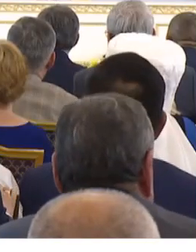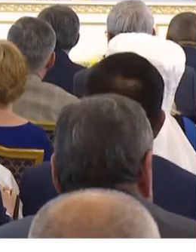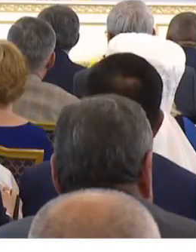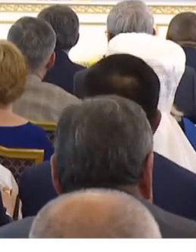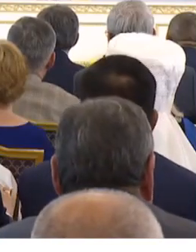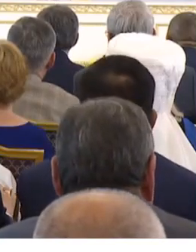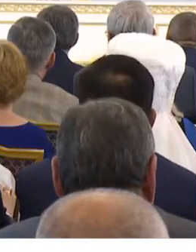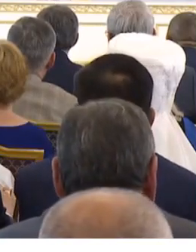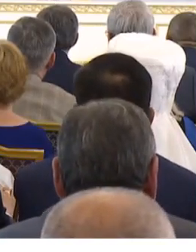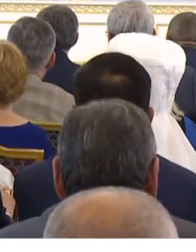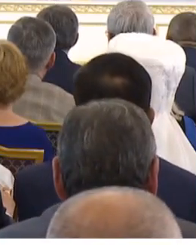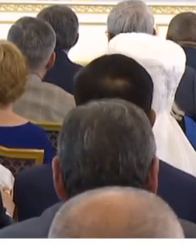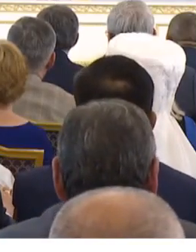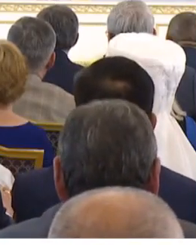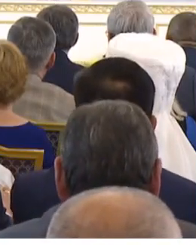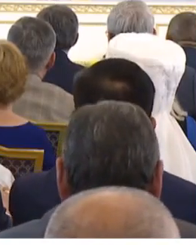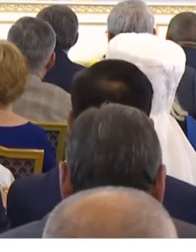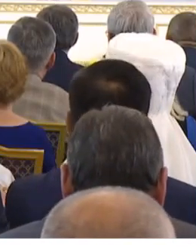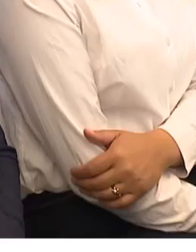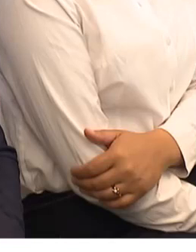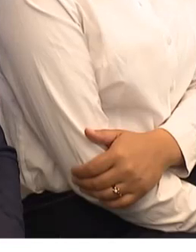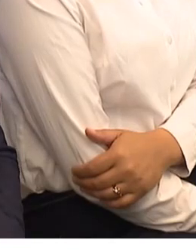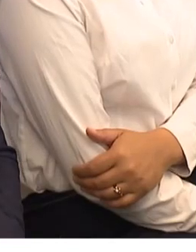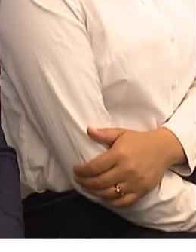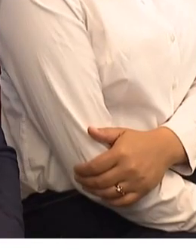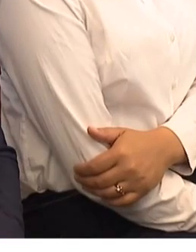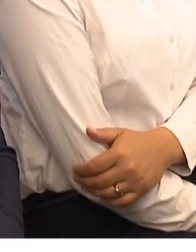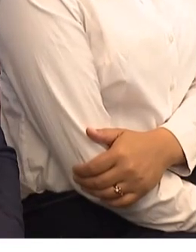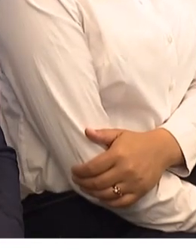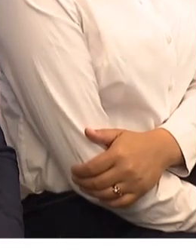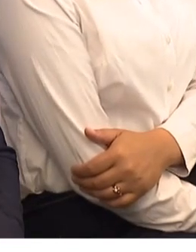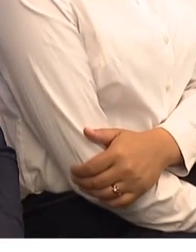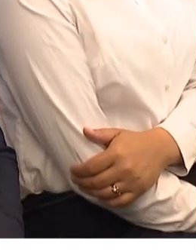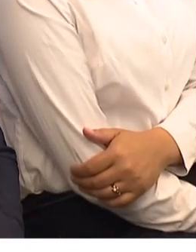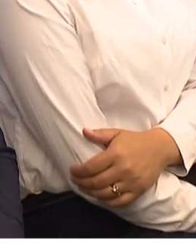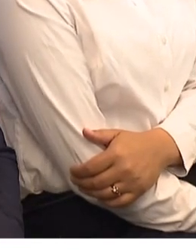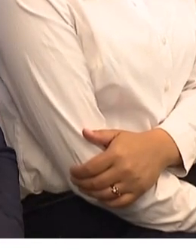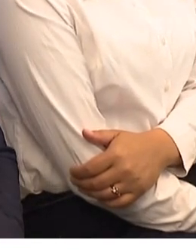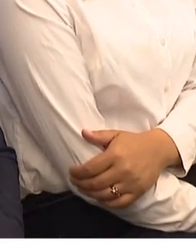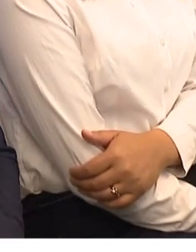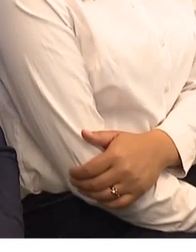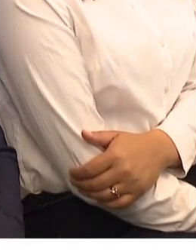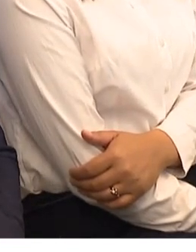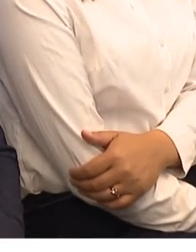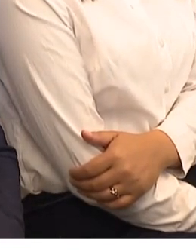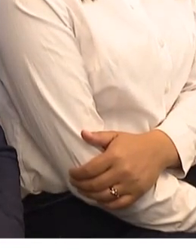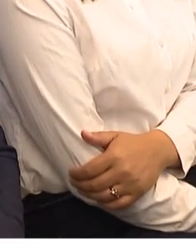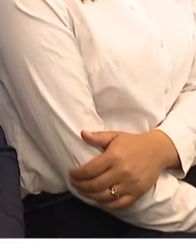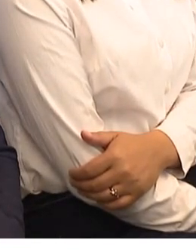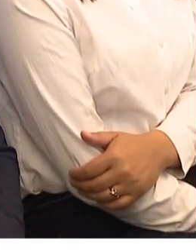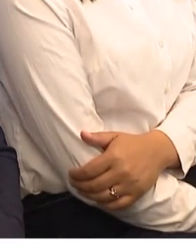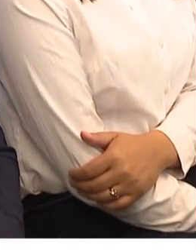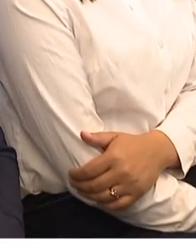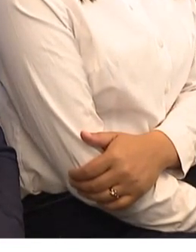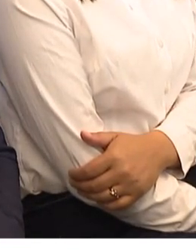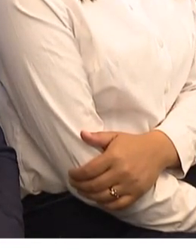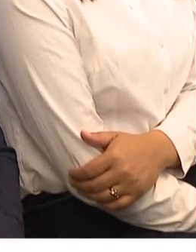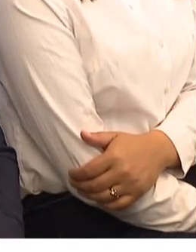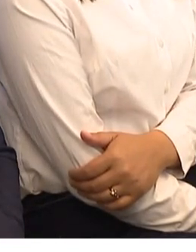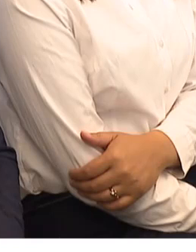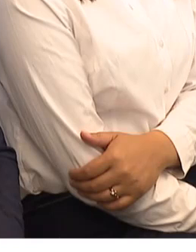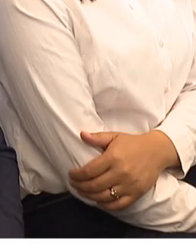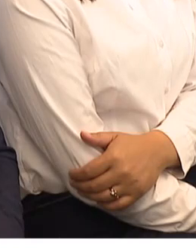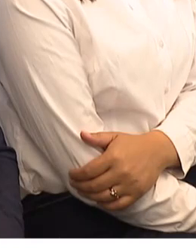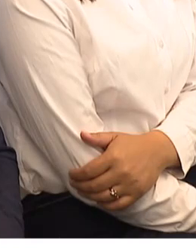үшін өңірдің экономикалық жаңа моделін жасақтауды тапсырды. Бұл үкімет пен әкімдікке жүктілген тапсырма. Оның